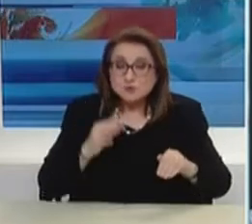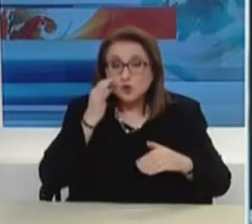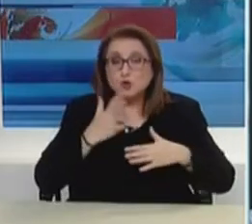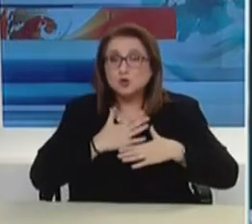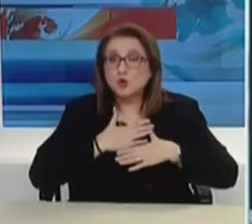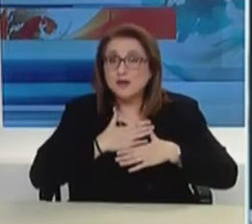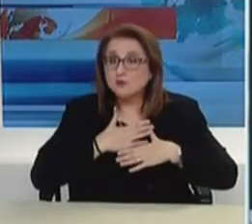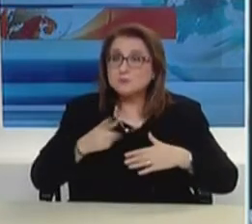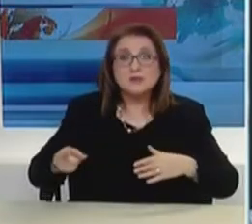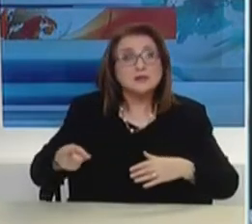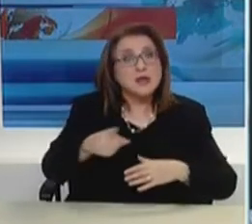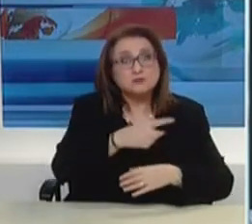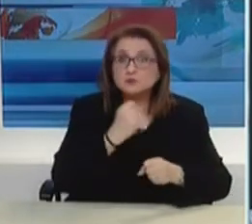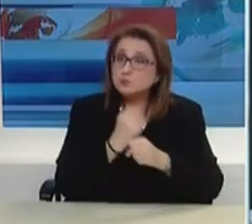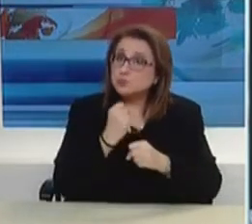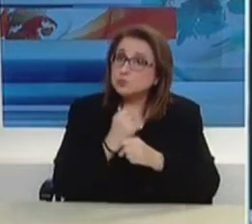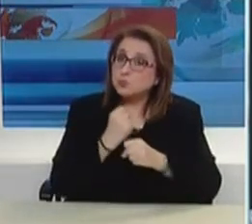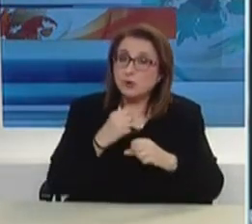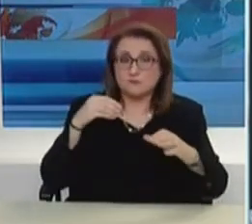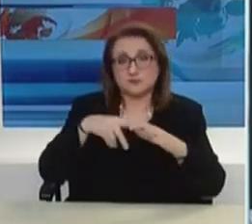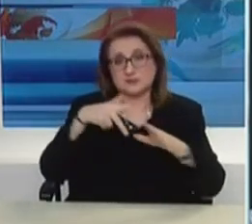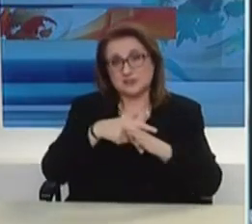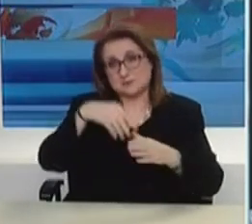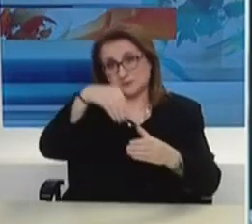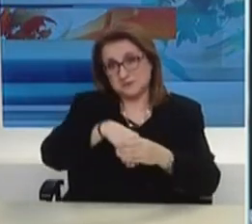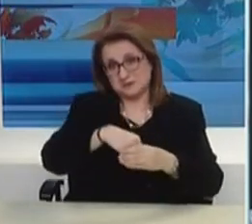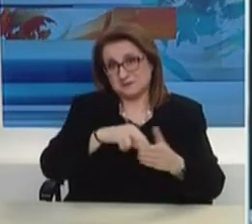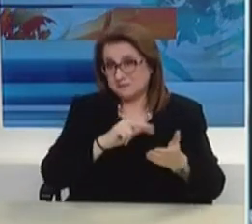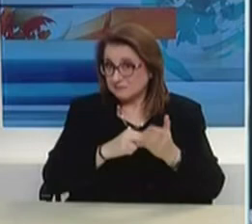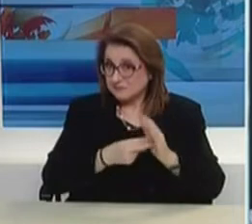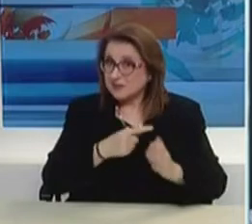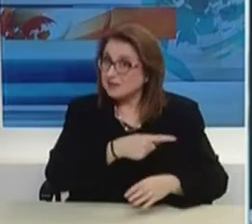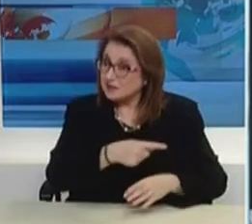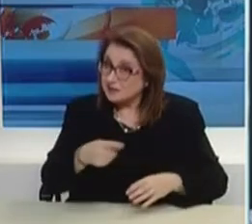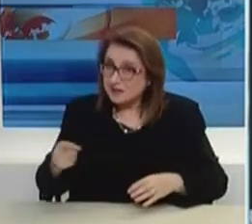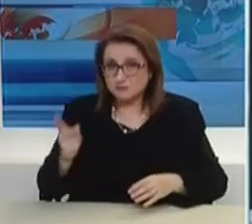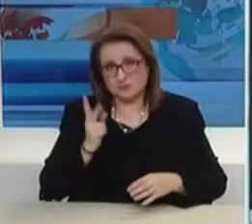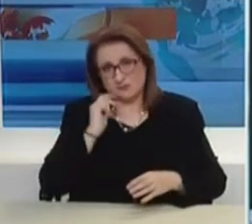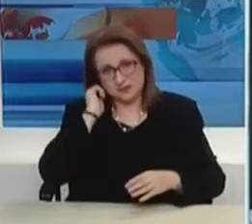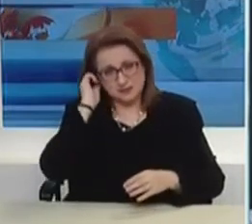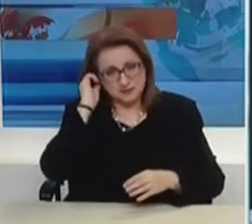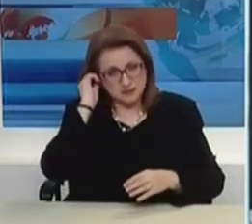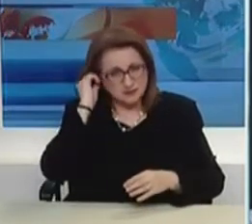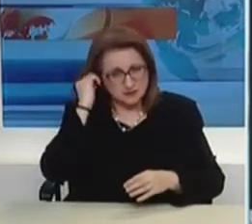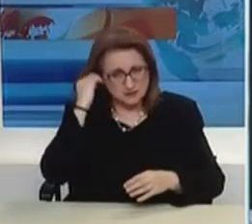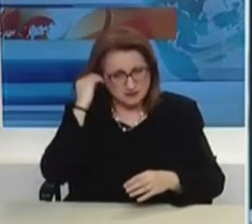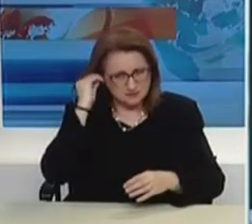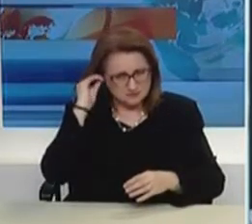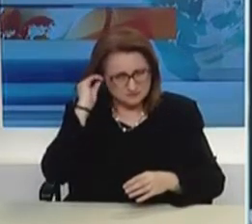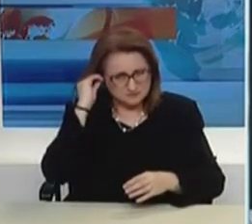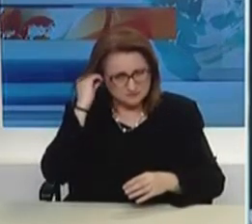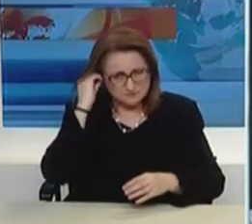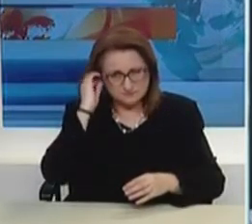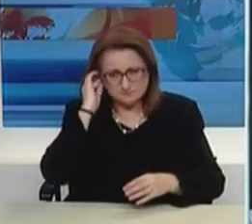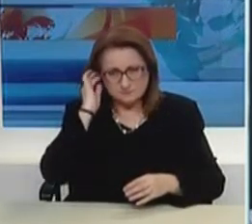τους εργαζομένους των καταστημάτων που επίσης εμπίπτουν στον πυρήνα προστασίας και,